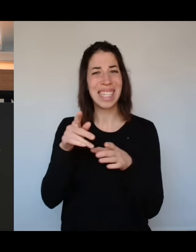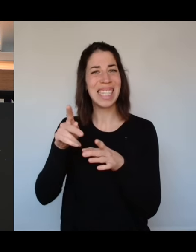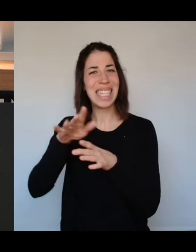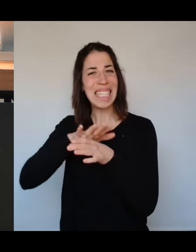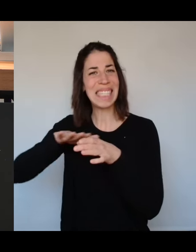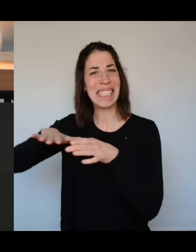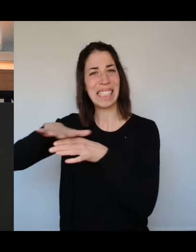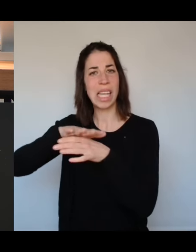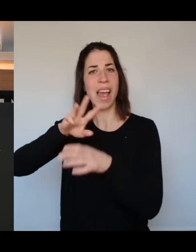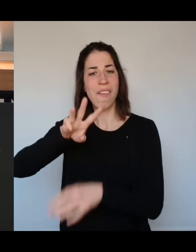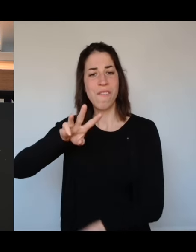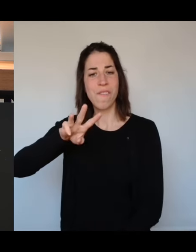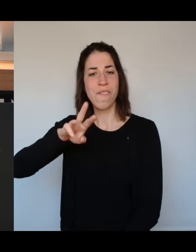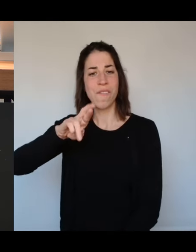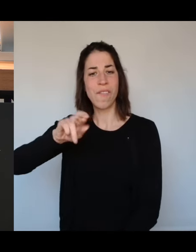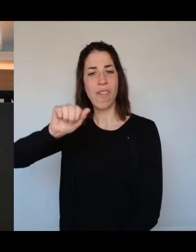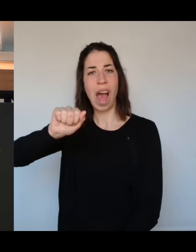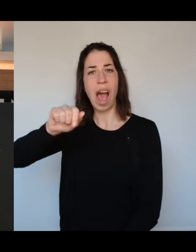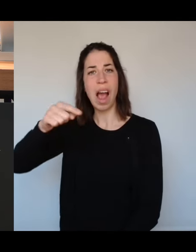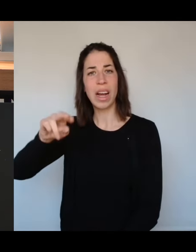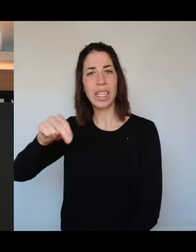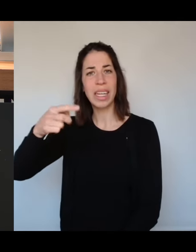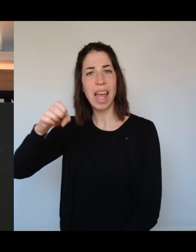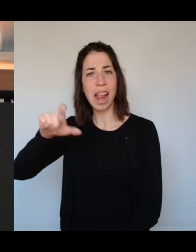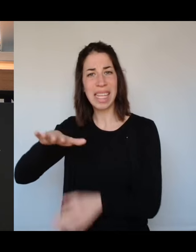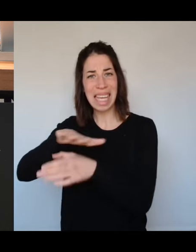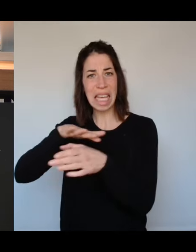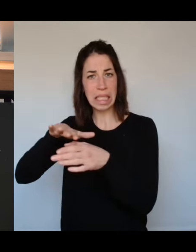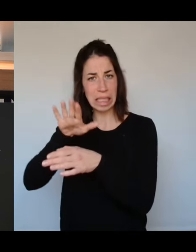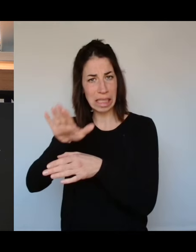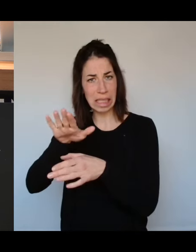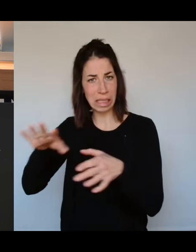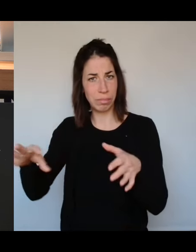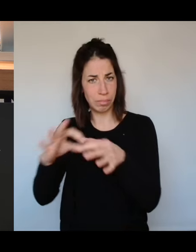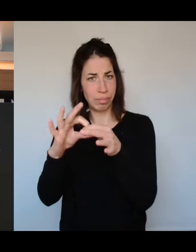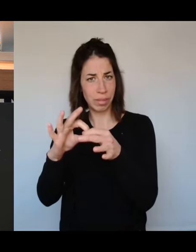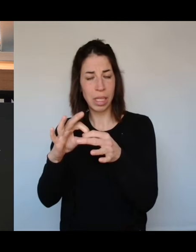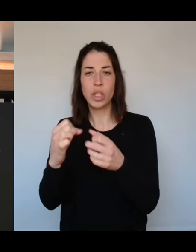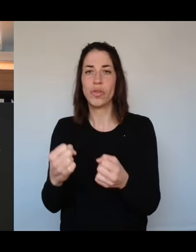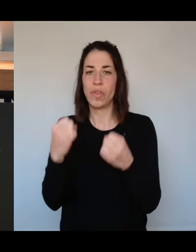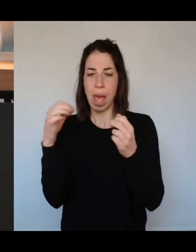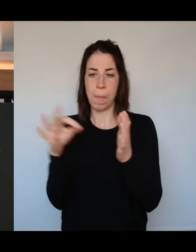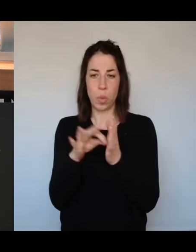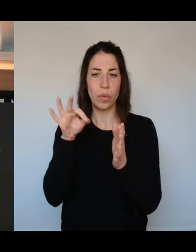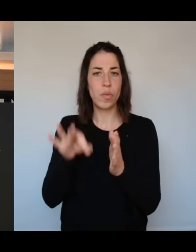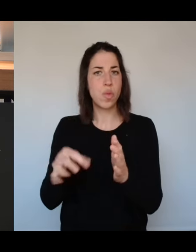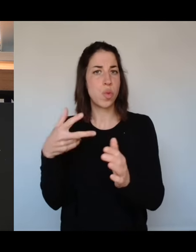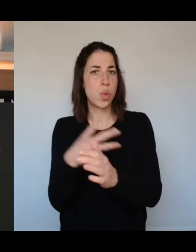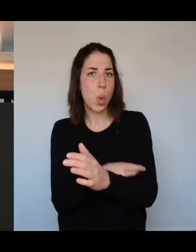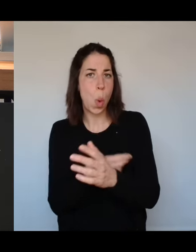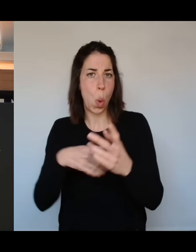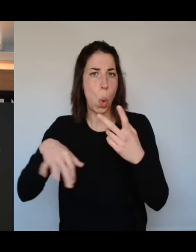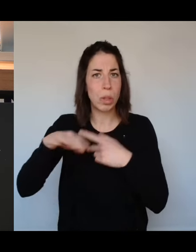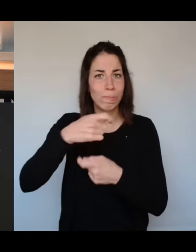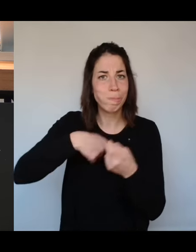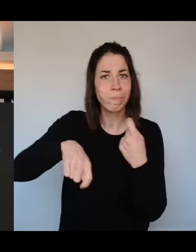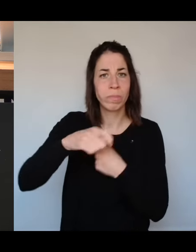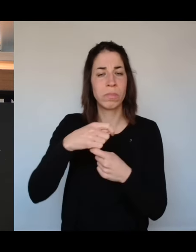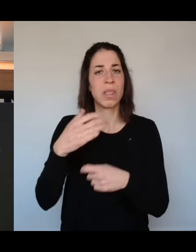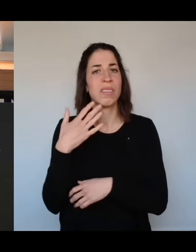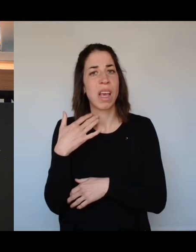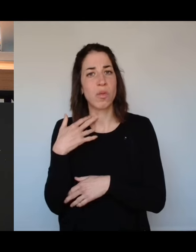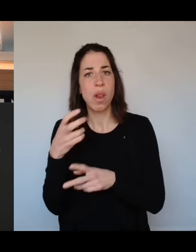Vielzahl von Drogendelikten, sondern auch wegen Vergewaltigungen, sexuellen Nötigungen und Straftaten gegen die körperliche